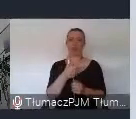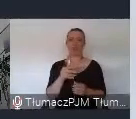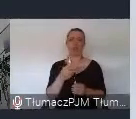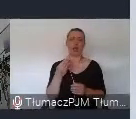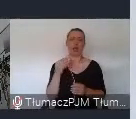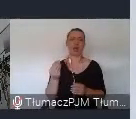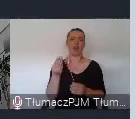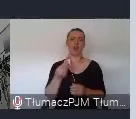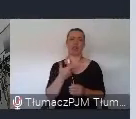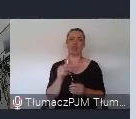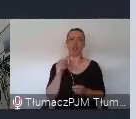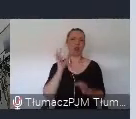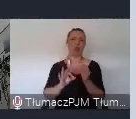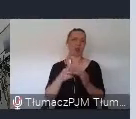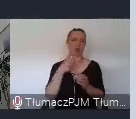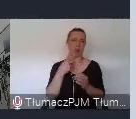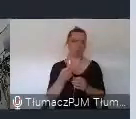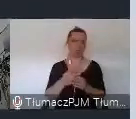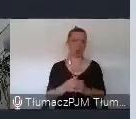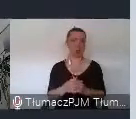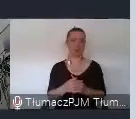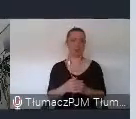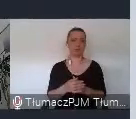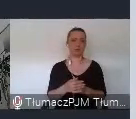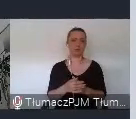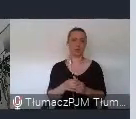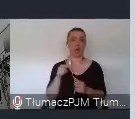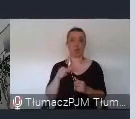niezbyt twardo określony, natomiast tutaj w dyrektywie stawiamy prosto.